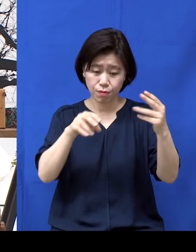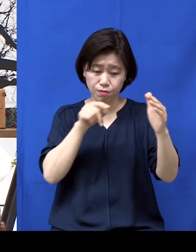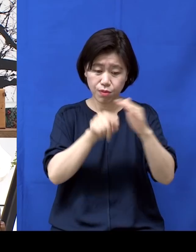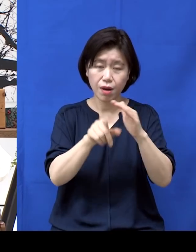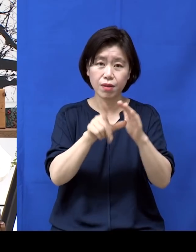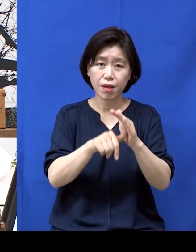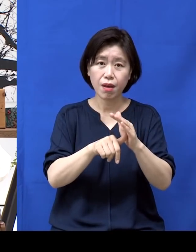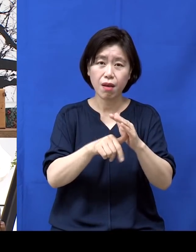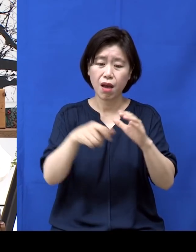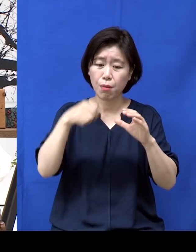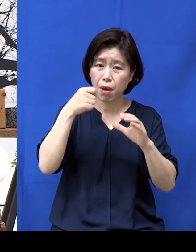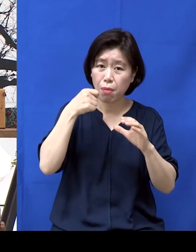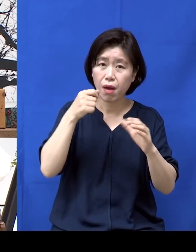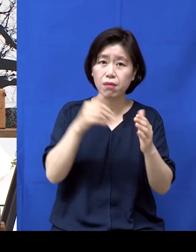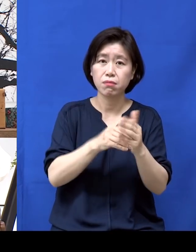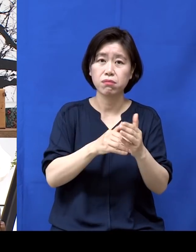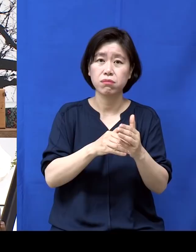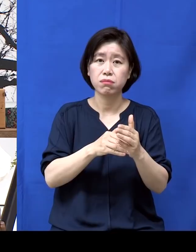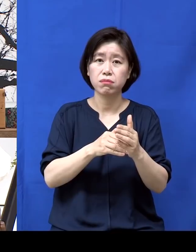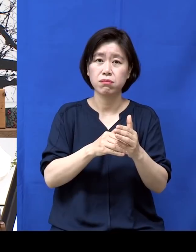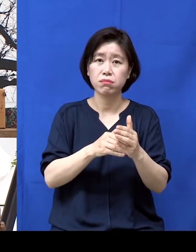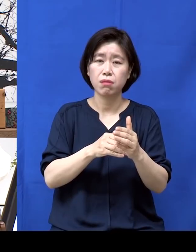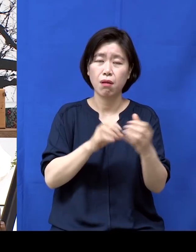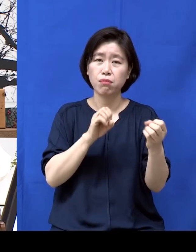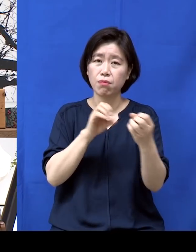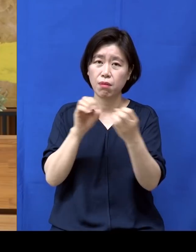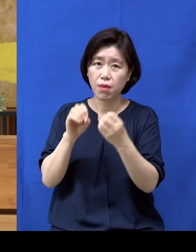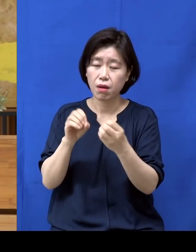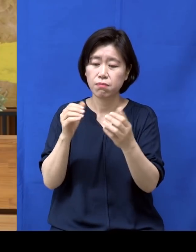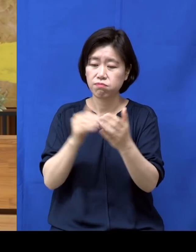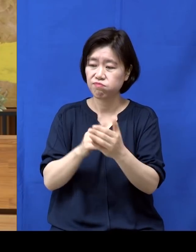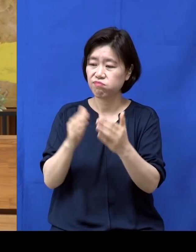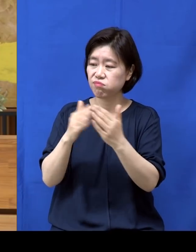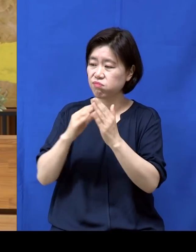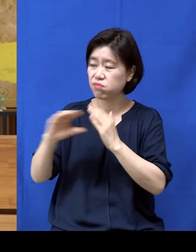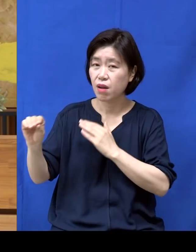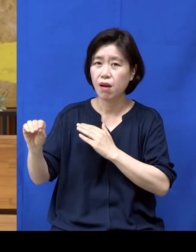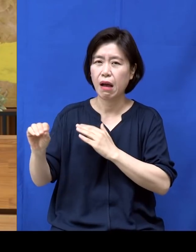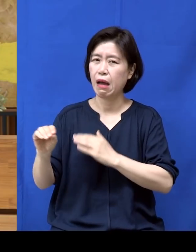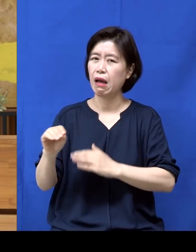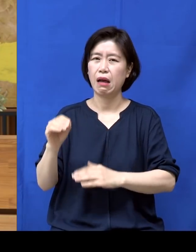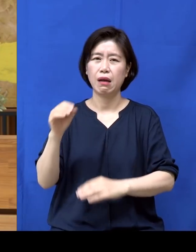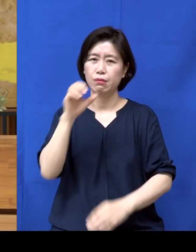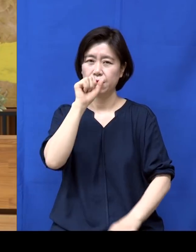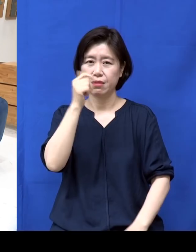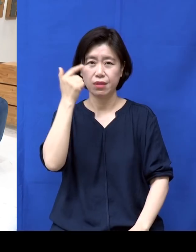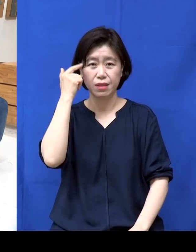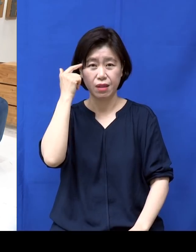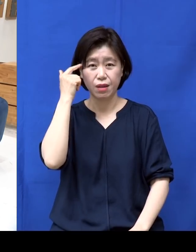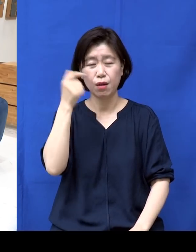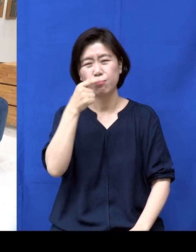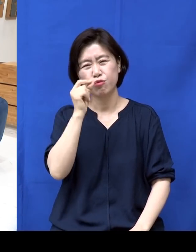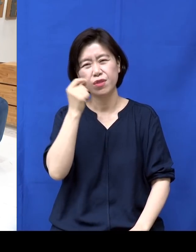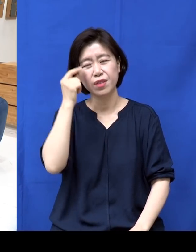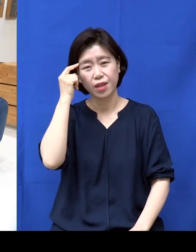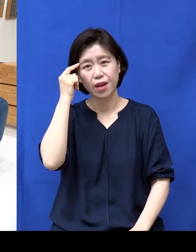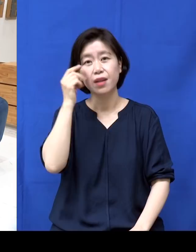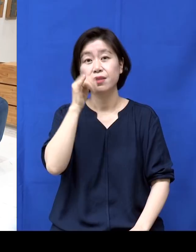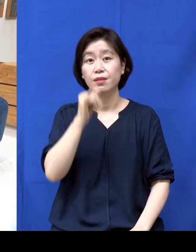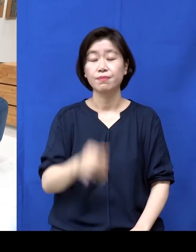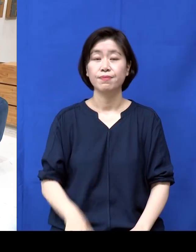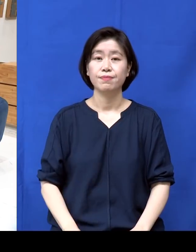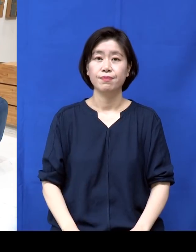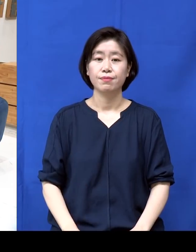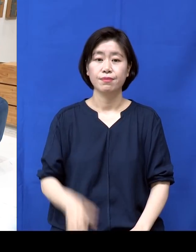그냥 자기들끼리 대화만 나누다 가야 되는 그 문화 자체에 좀 회의감을 많이 느꼈던 것이 사실이거든요. 그렇다면 우리 전도사님은